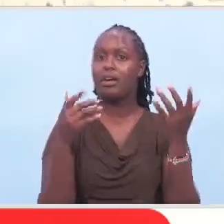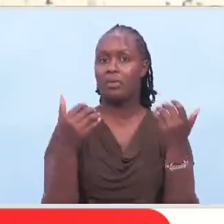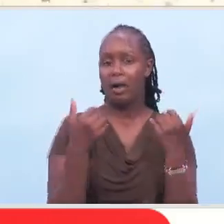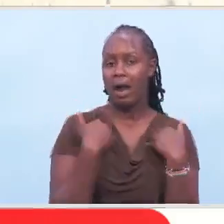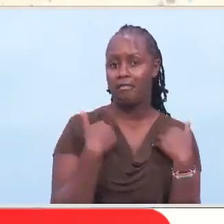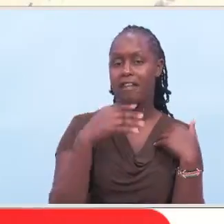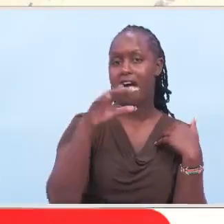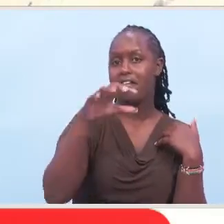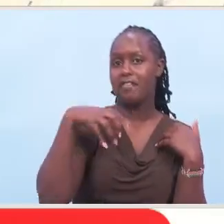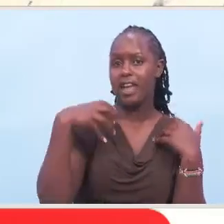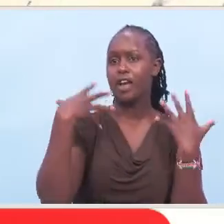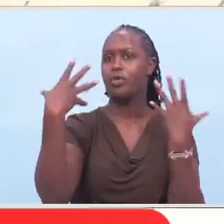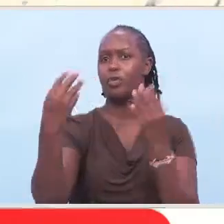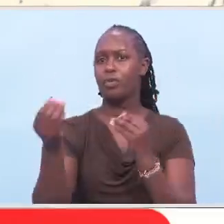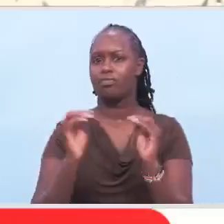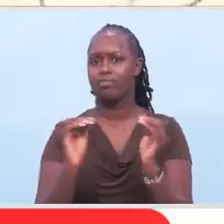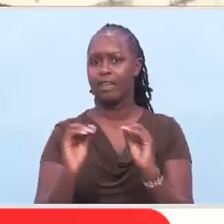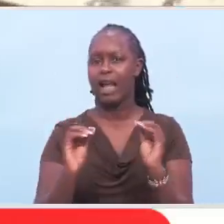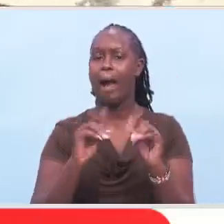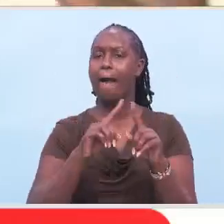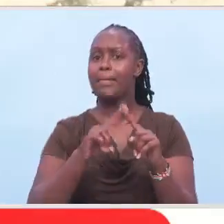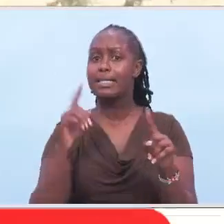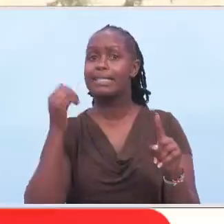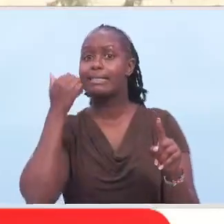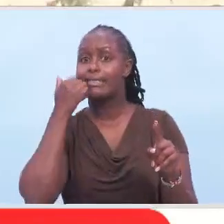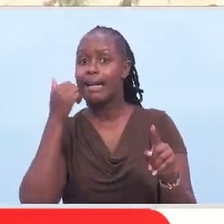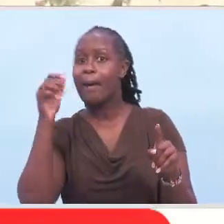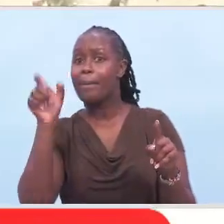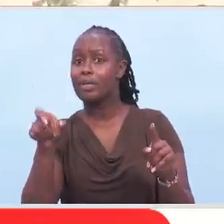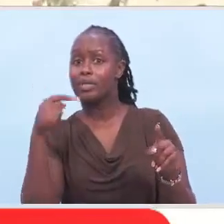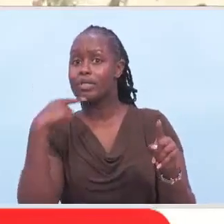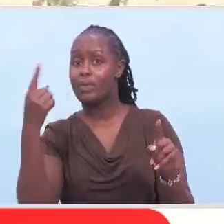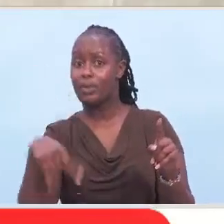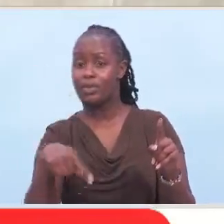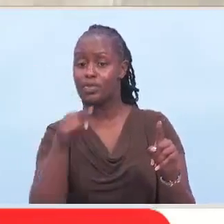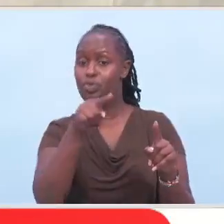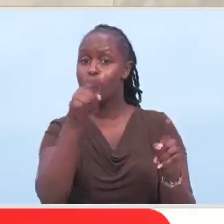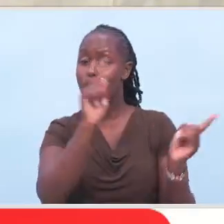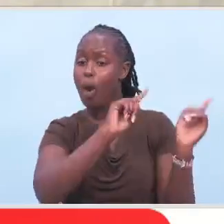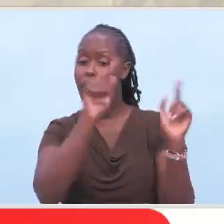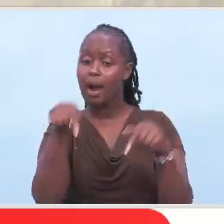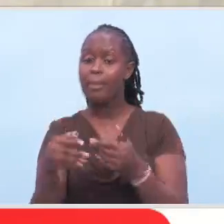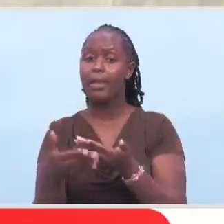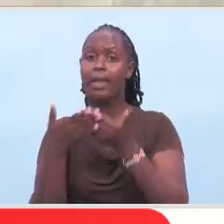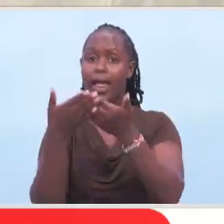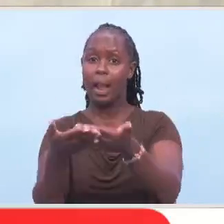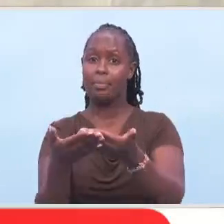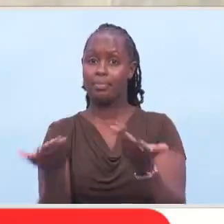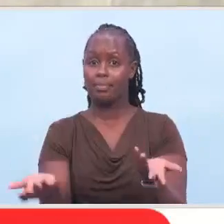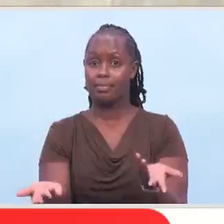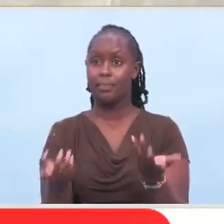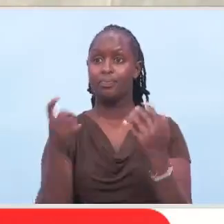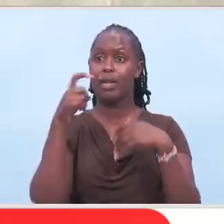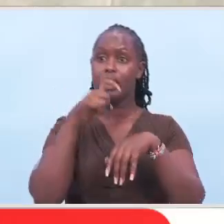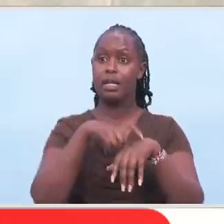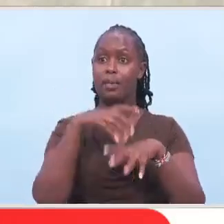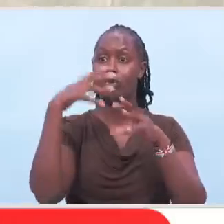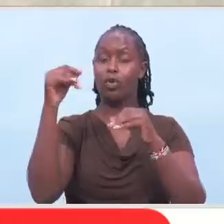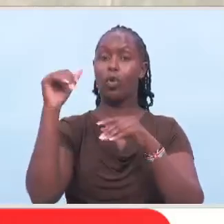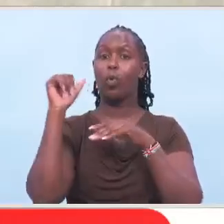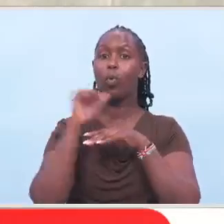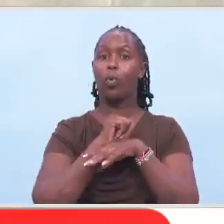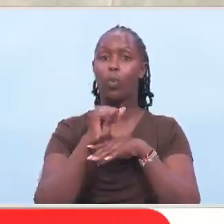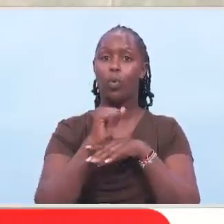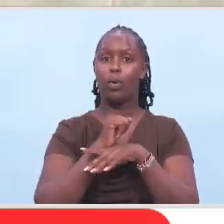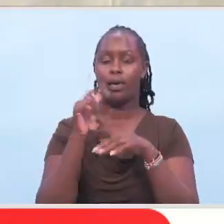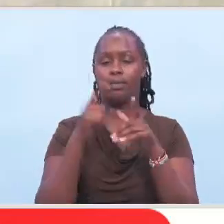fair kufika na mgonjwa anajua wewe ndio mtu ambaye lazima umuone. Wakati huo unaenda training mahali ndio